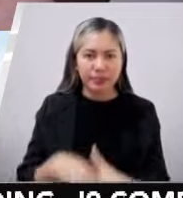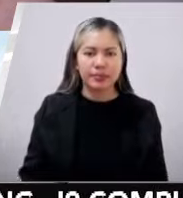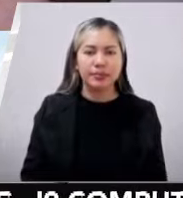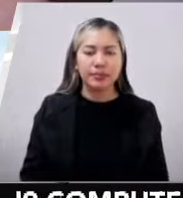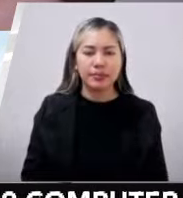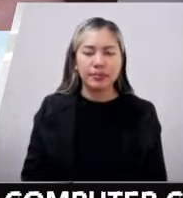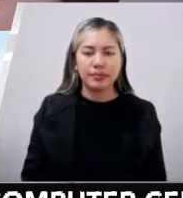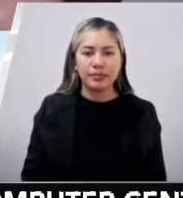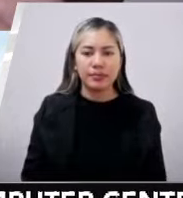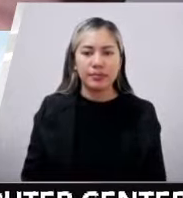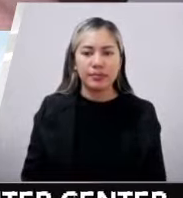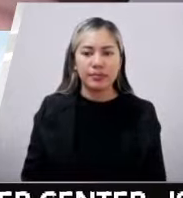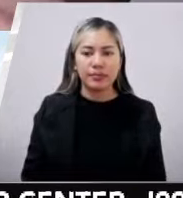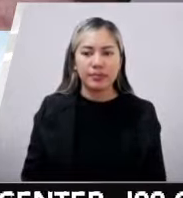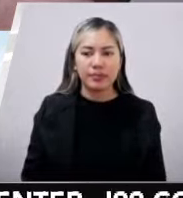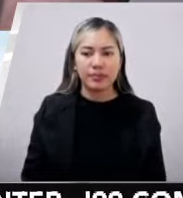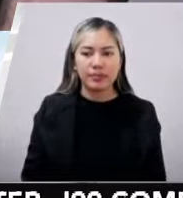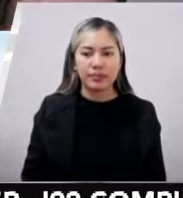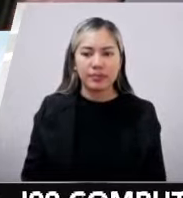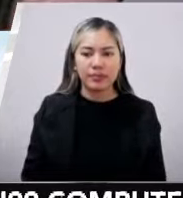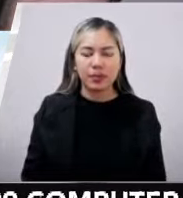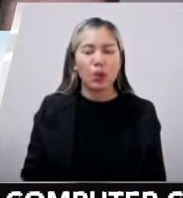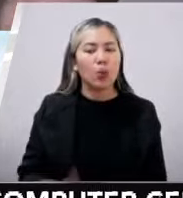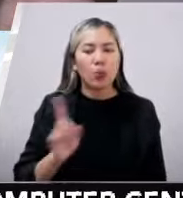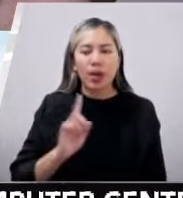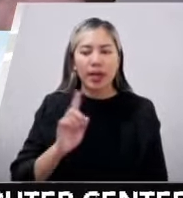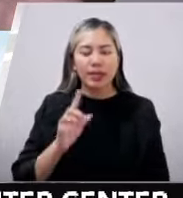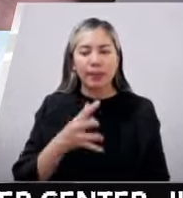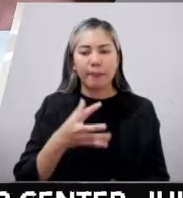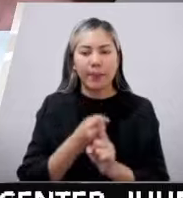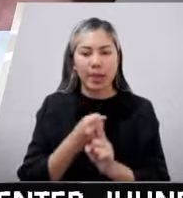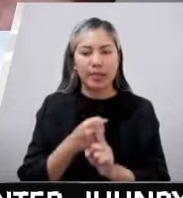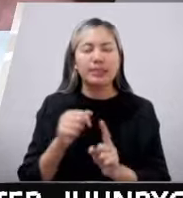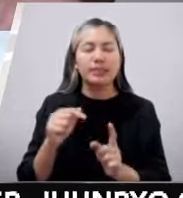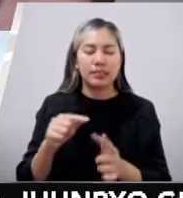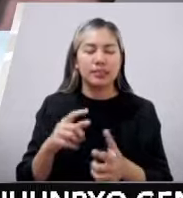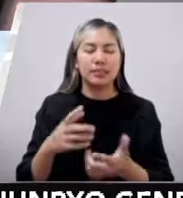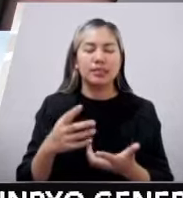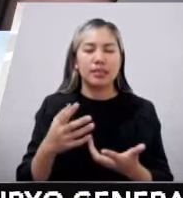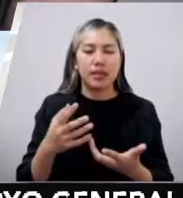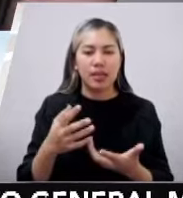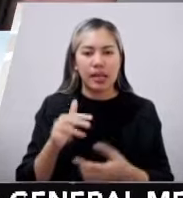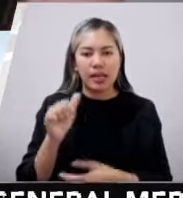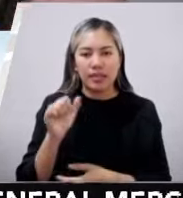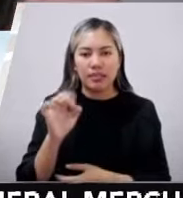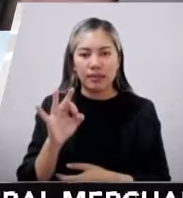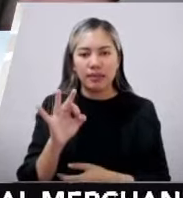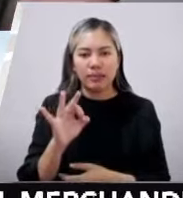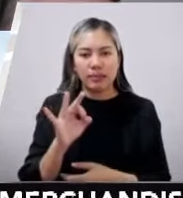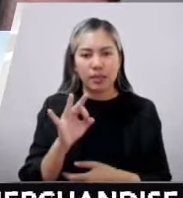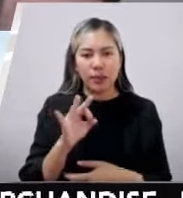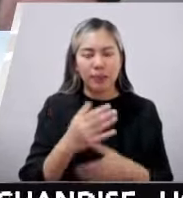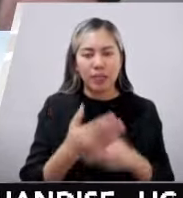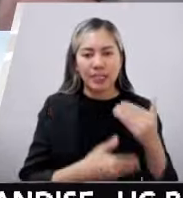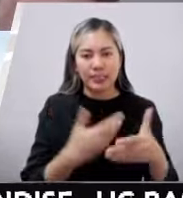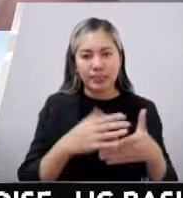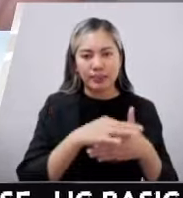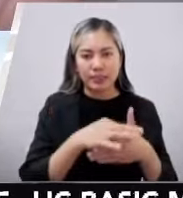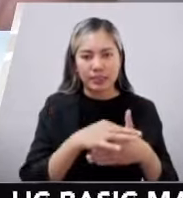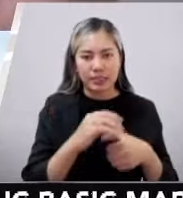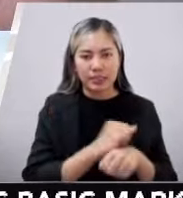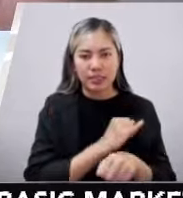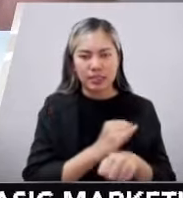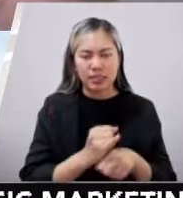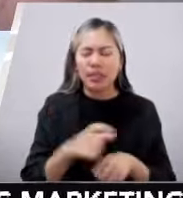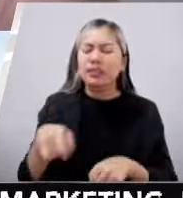Yeah. Sir, ano pong impact ng ASF sa processed meat industry? Dapat wala. Dapat wala. So same lang din